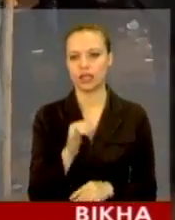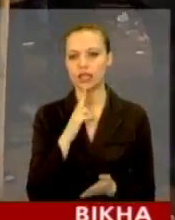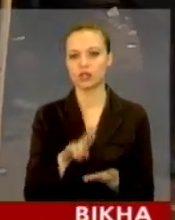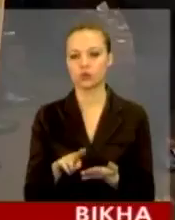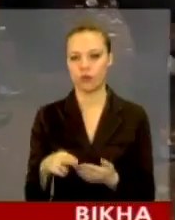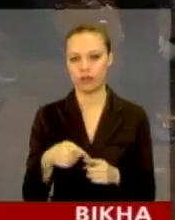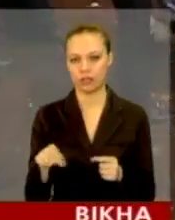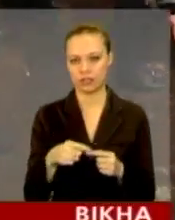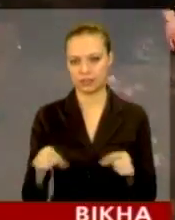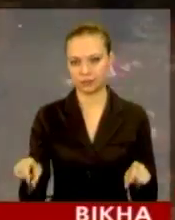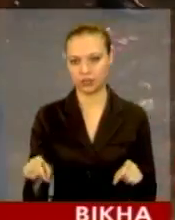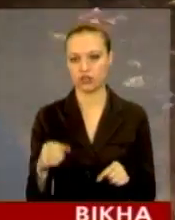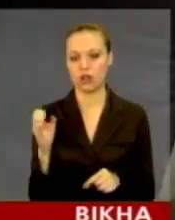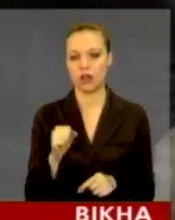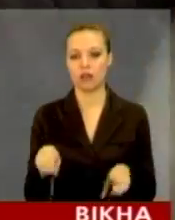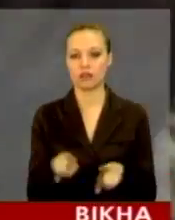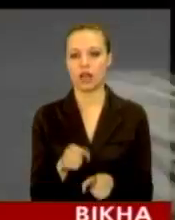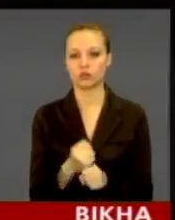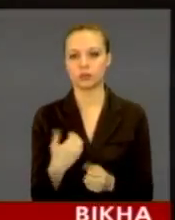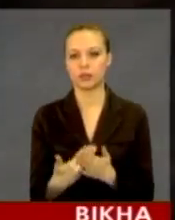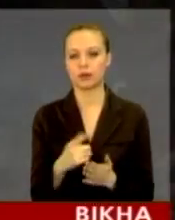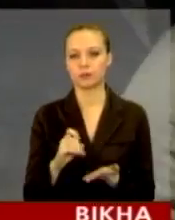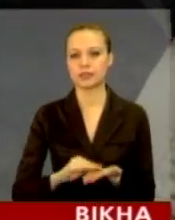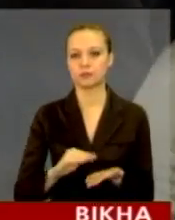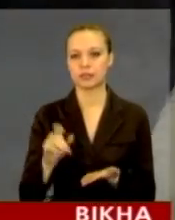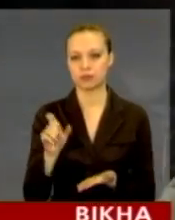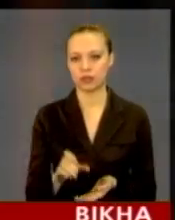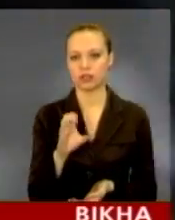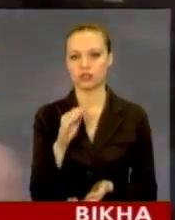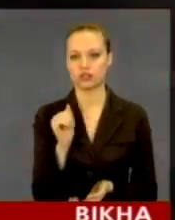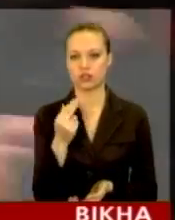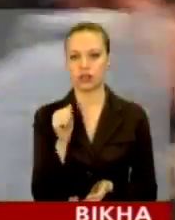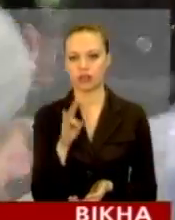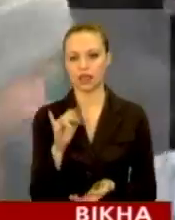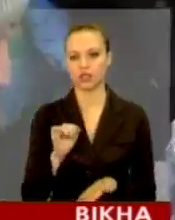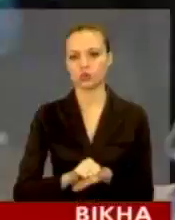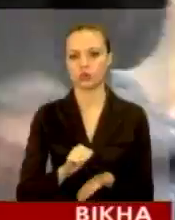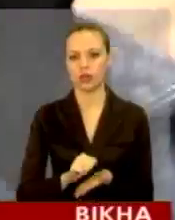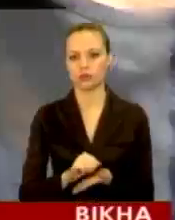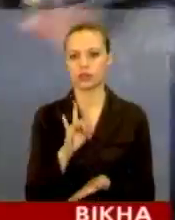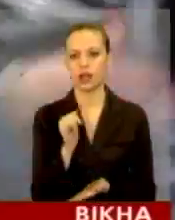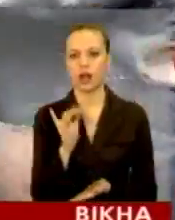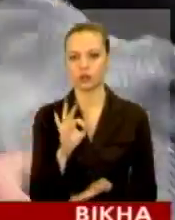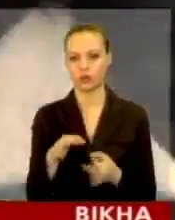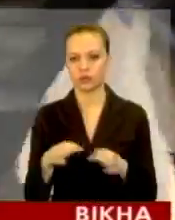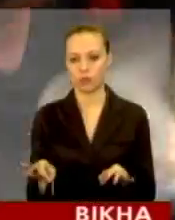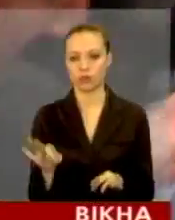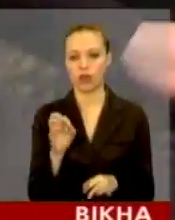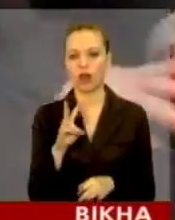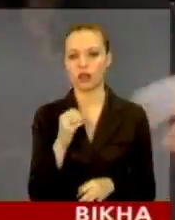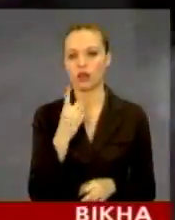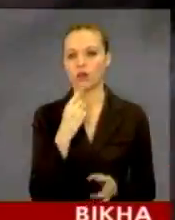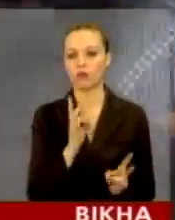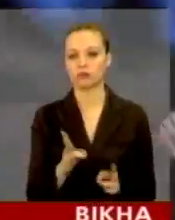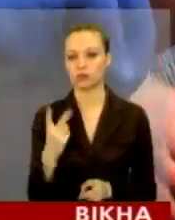цілувати георгіївські стрічки. Так вчинили, наприклад, із письменником Сергієм Жаданом та журналістом Радіо Свободи. Проте кров